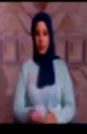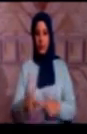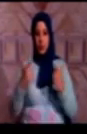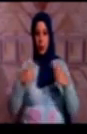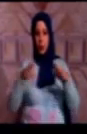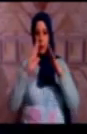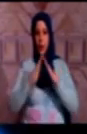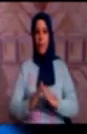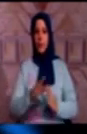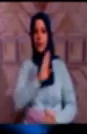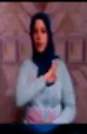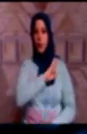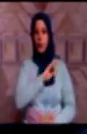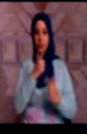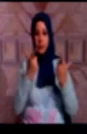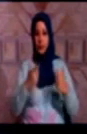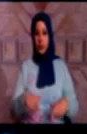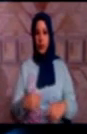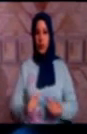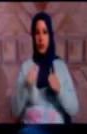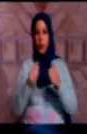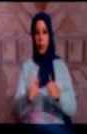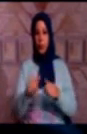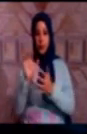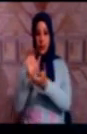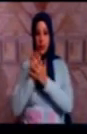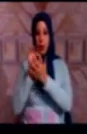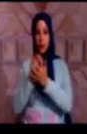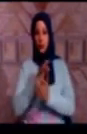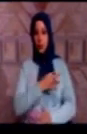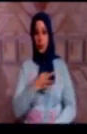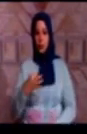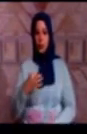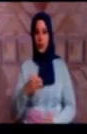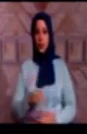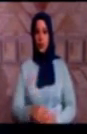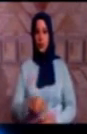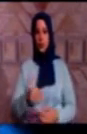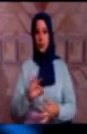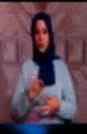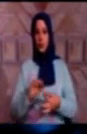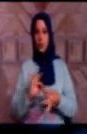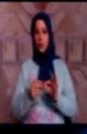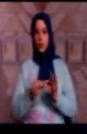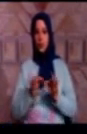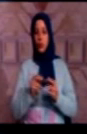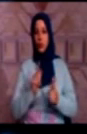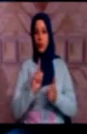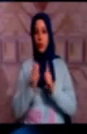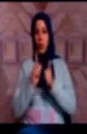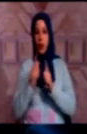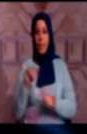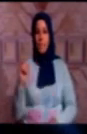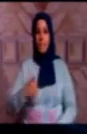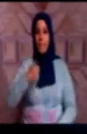المصريه بتقوم بعمليات استيراد 300 مليون يعني القرار الثاني زي ما حضرتك